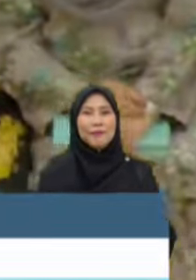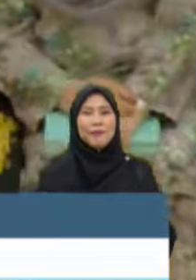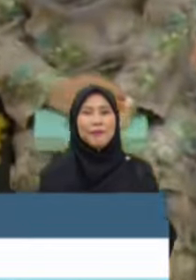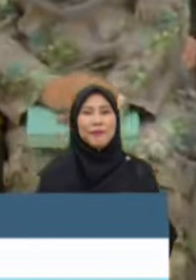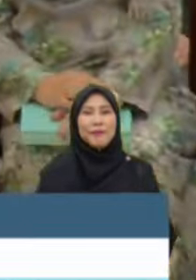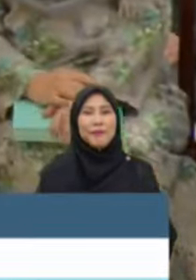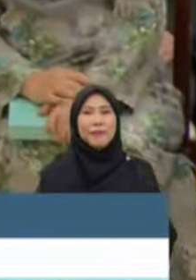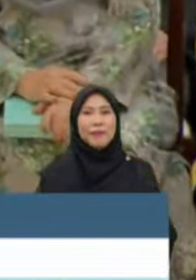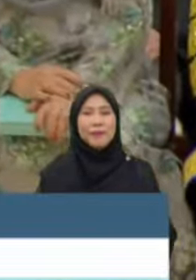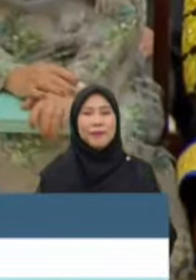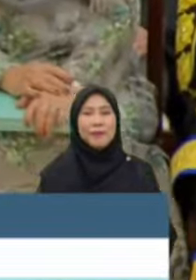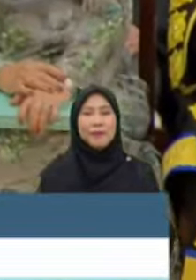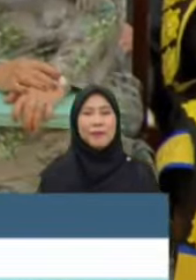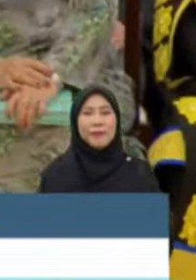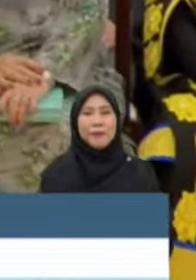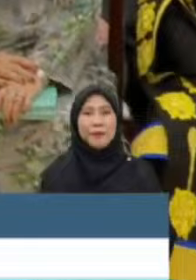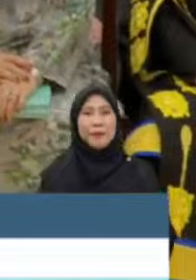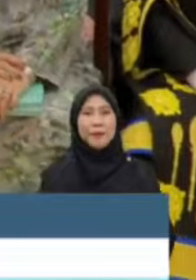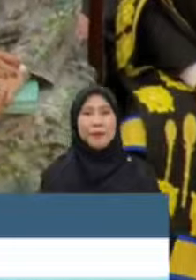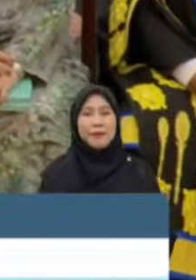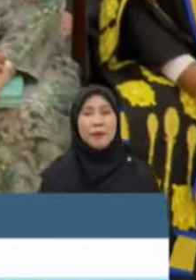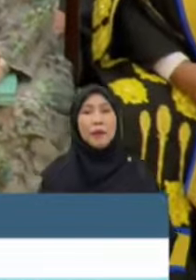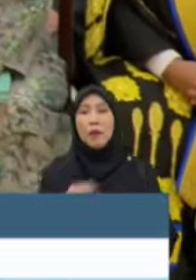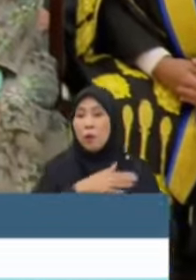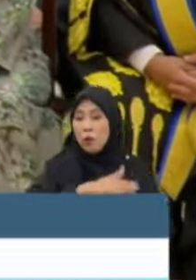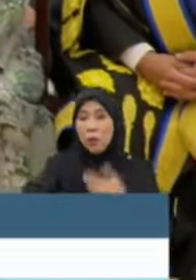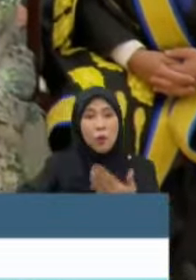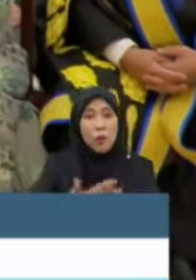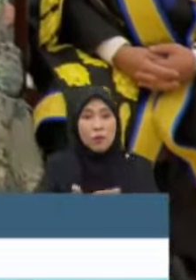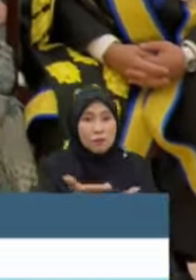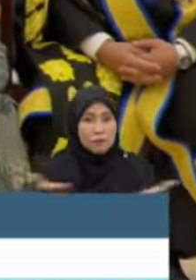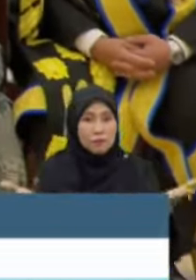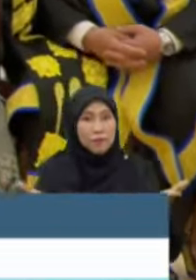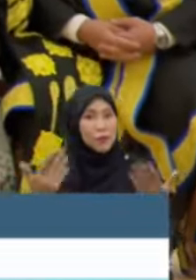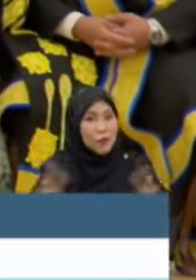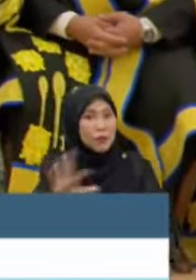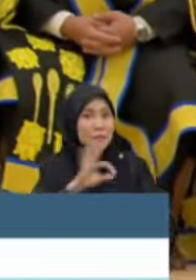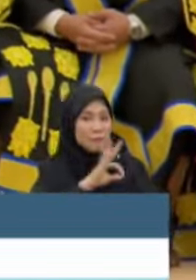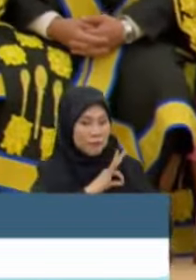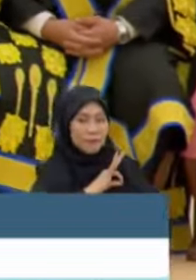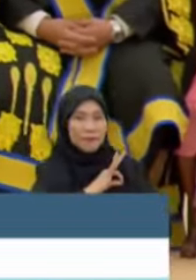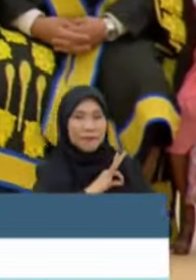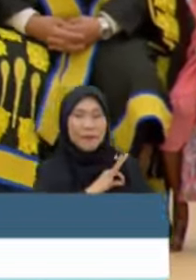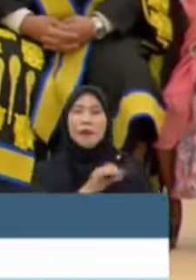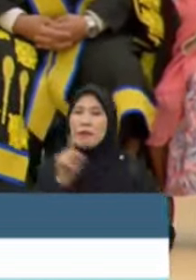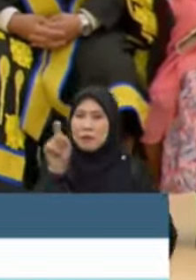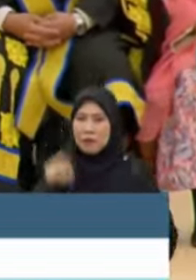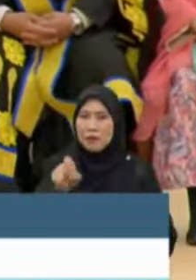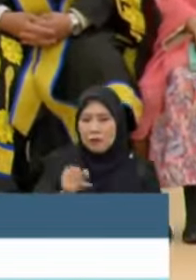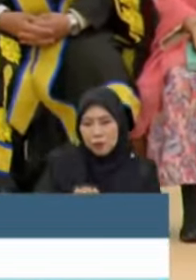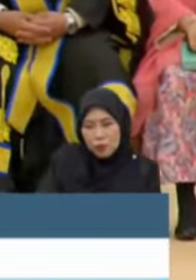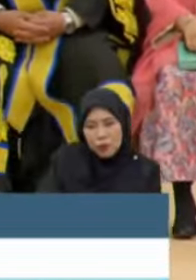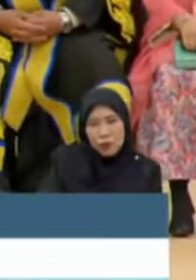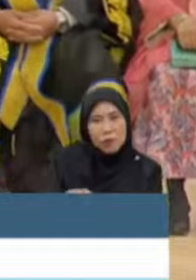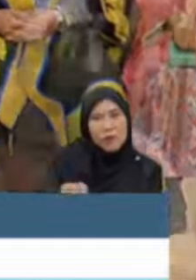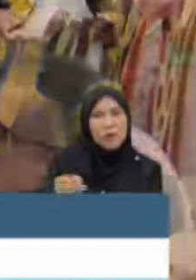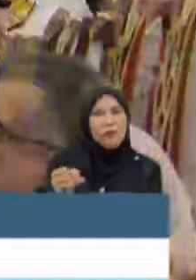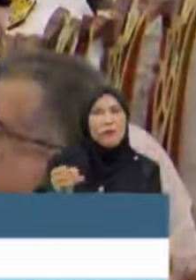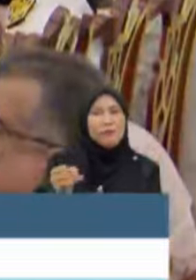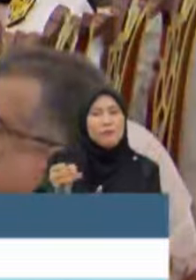Pesanan saya kepada semua penerima, sentiasa jujur dan